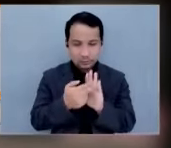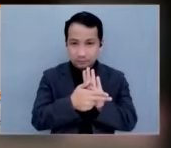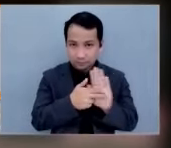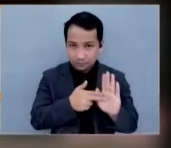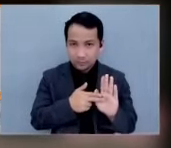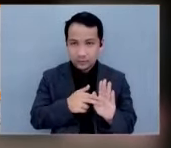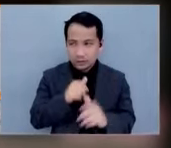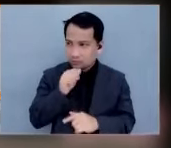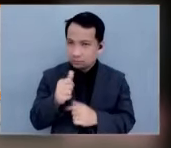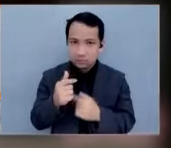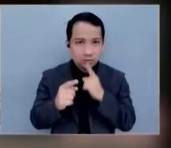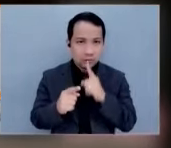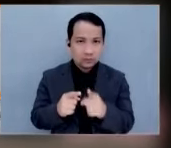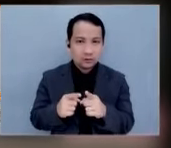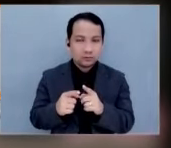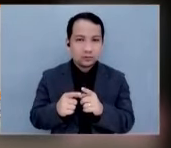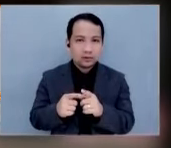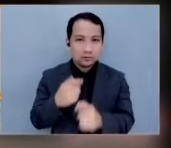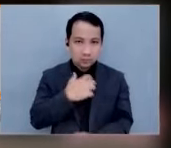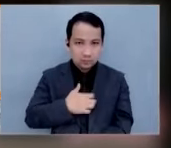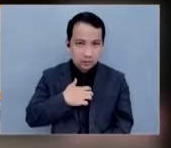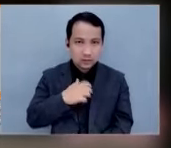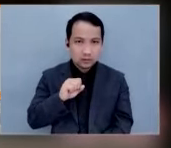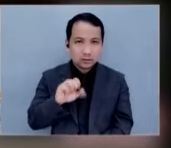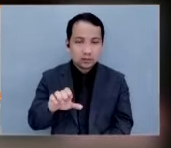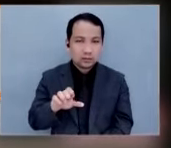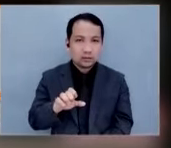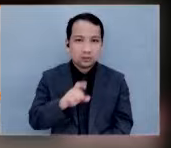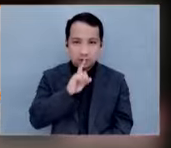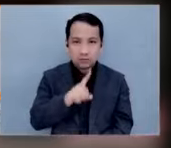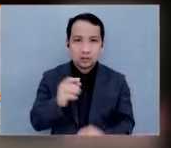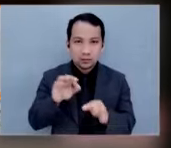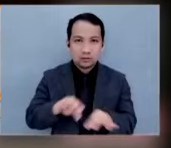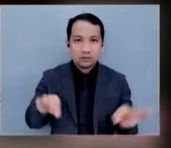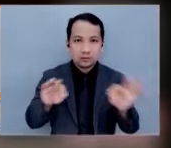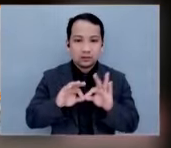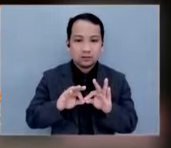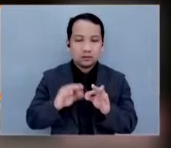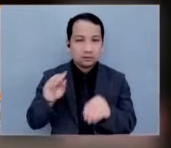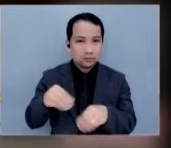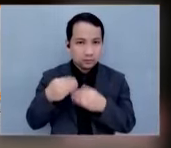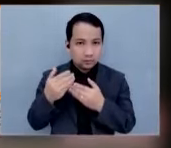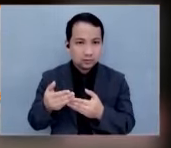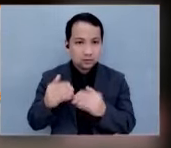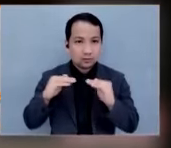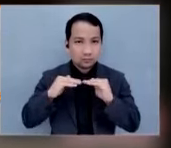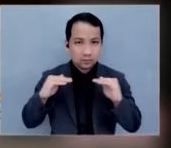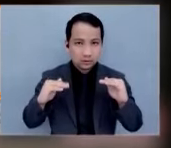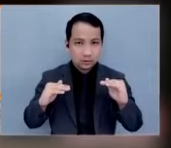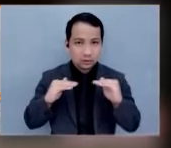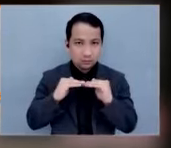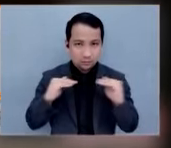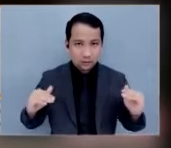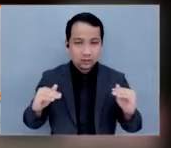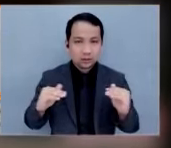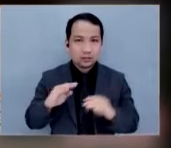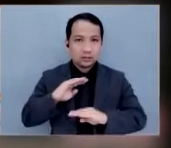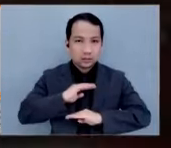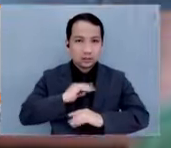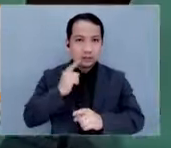pangyayari at paratang na ganito. Nararapat lamang na babigyan ng patas na laban at sa tamang